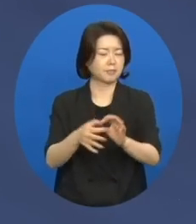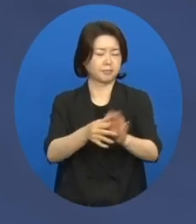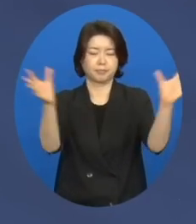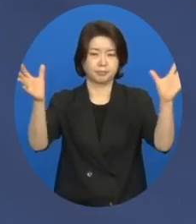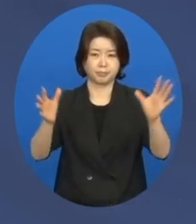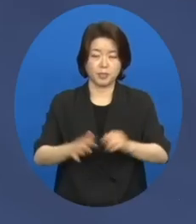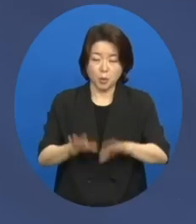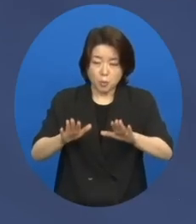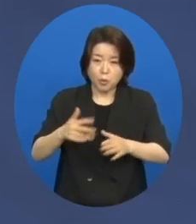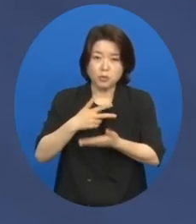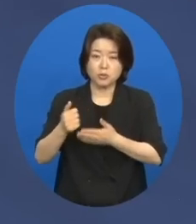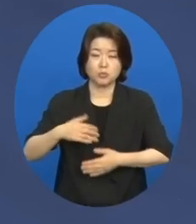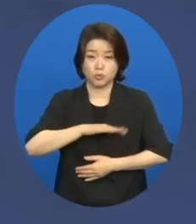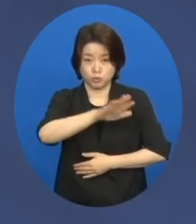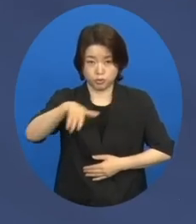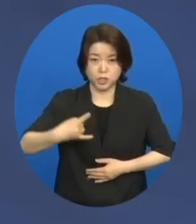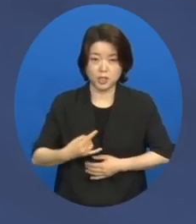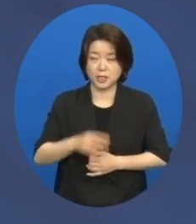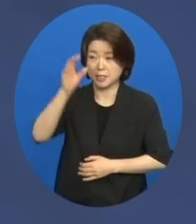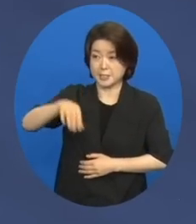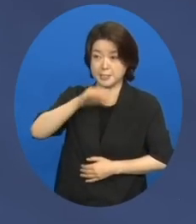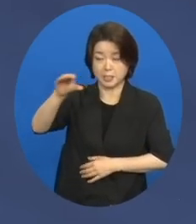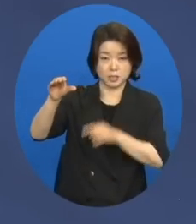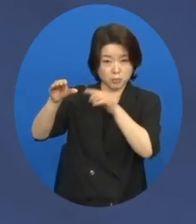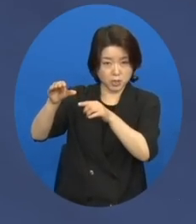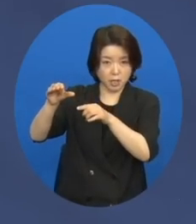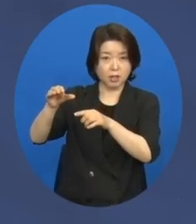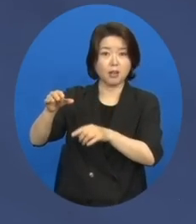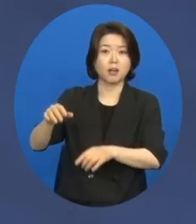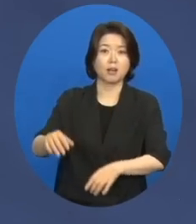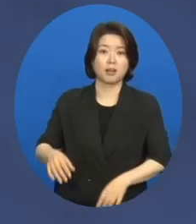오늘 주님은 저와 여러분에게 십자가의 인홍도로